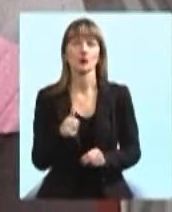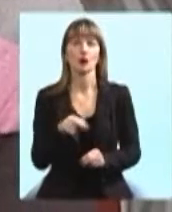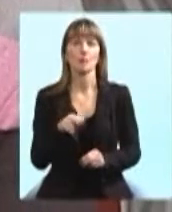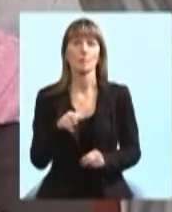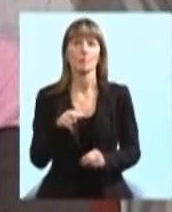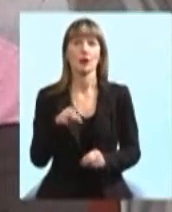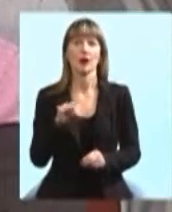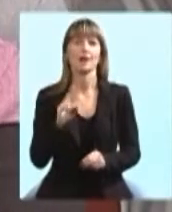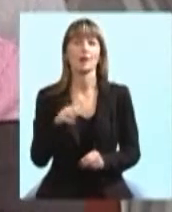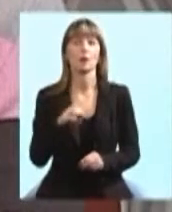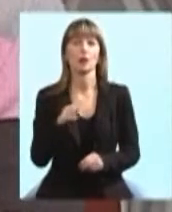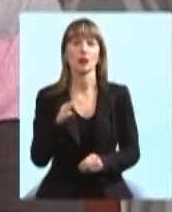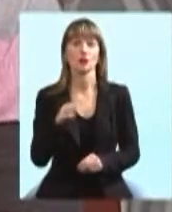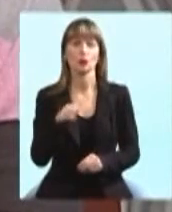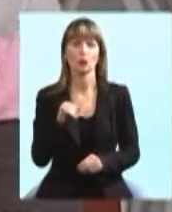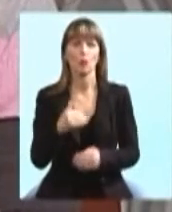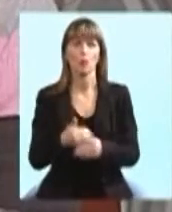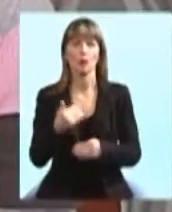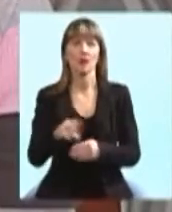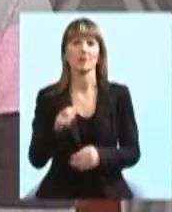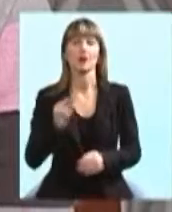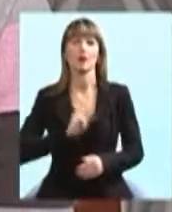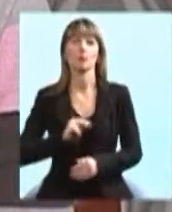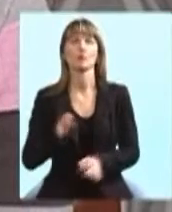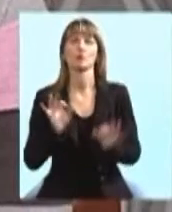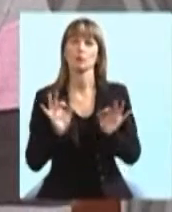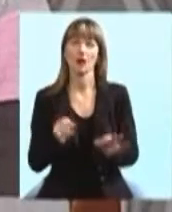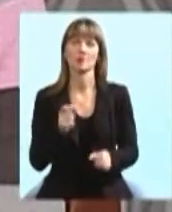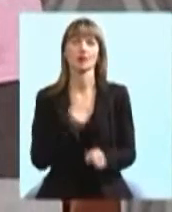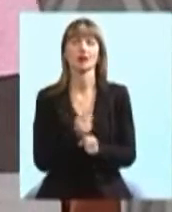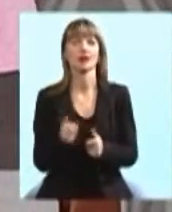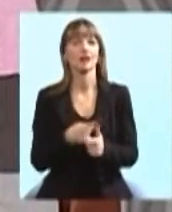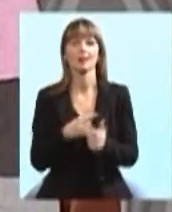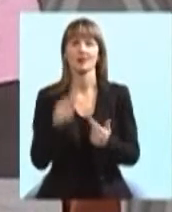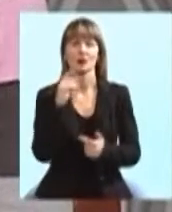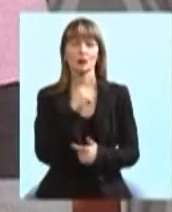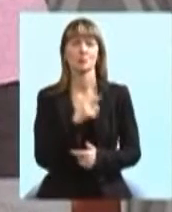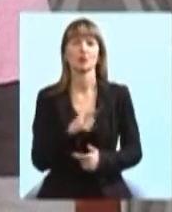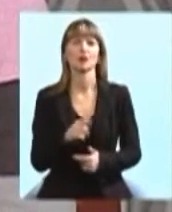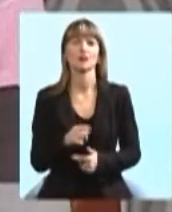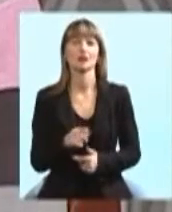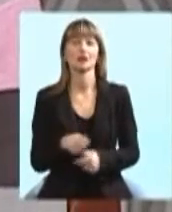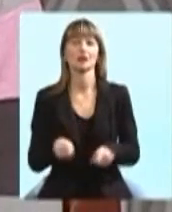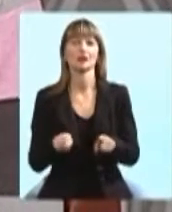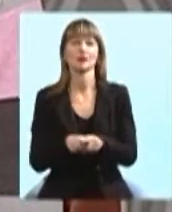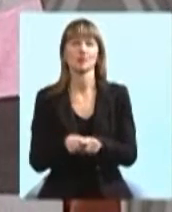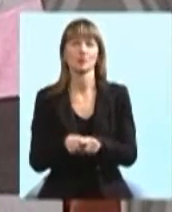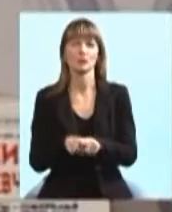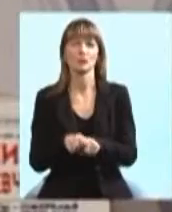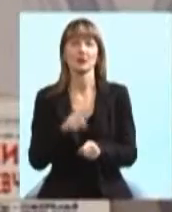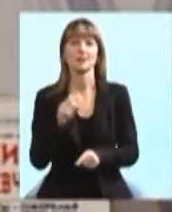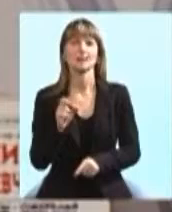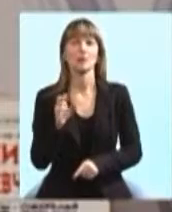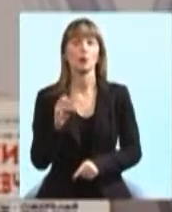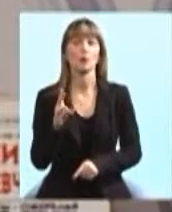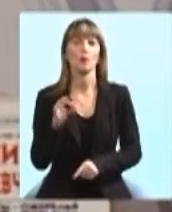роботу. Ось як ти вважаєш, чи права вона була, чи не права, чи правильно перервалась такою от забобоном або так?